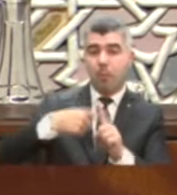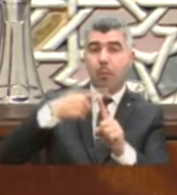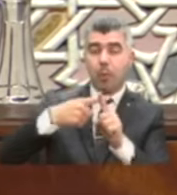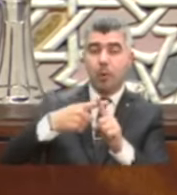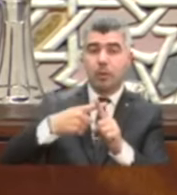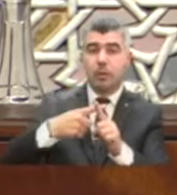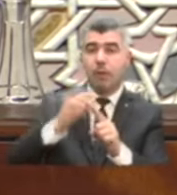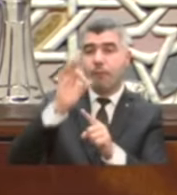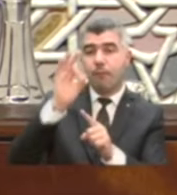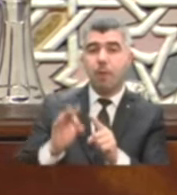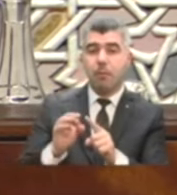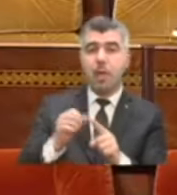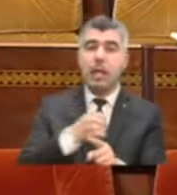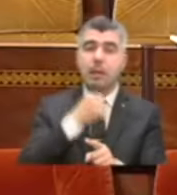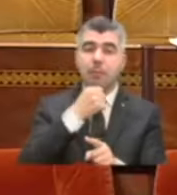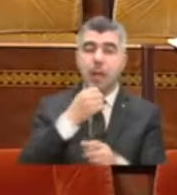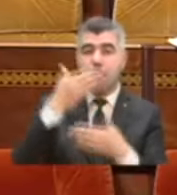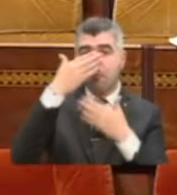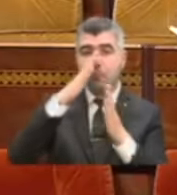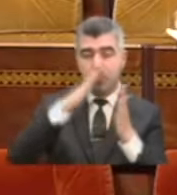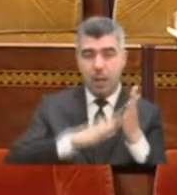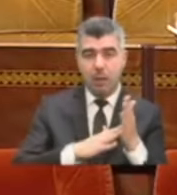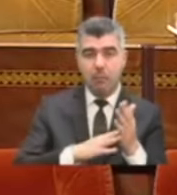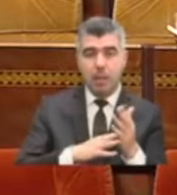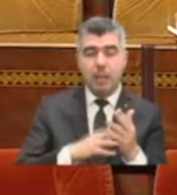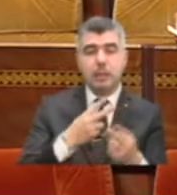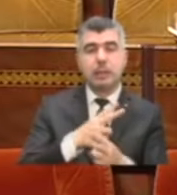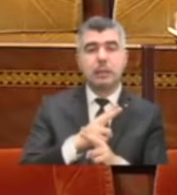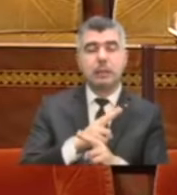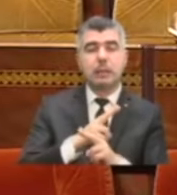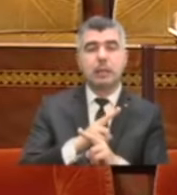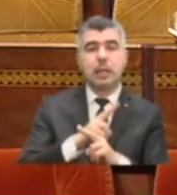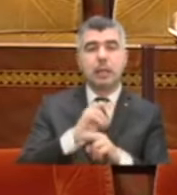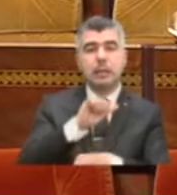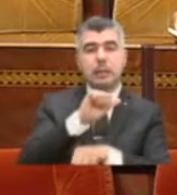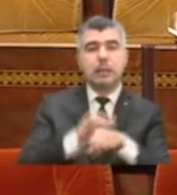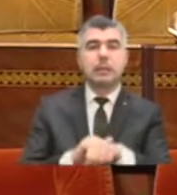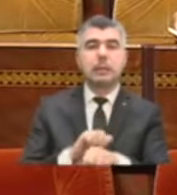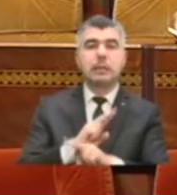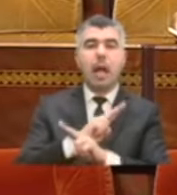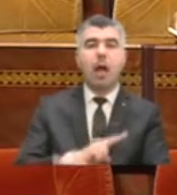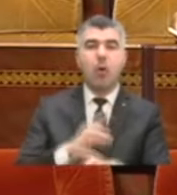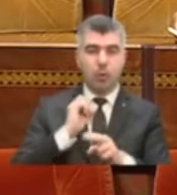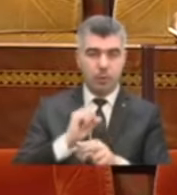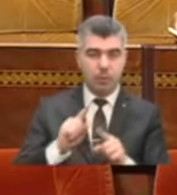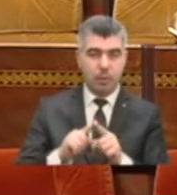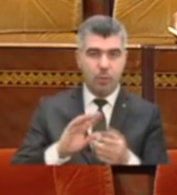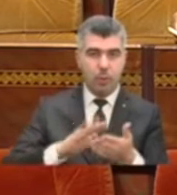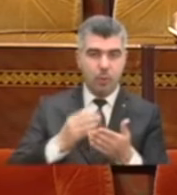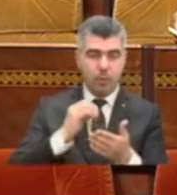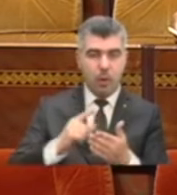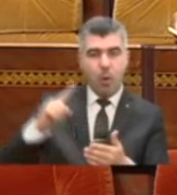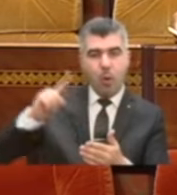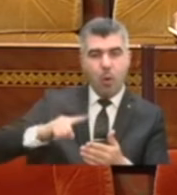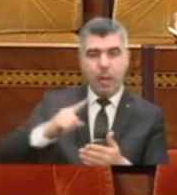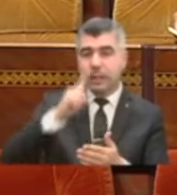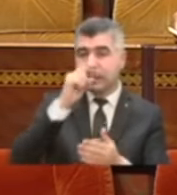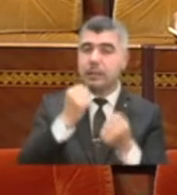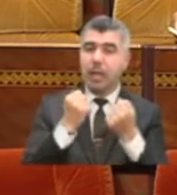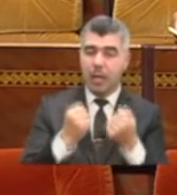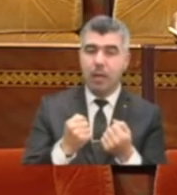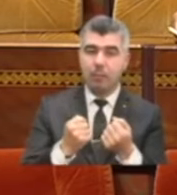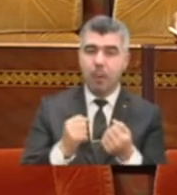لنسبة المسنين ببلادنا بمن فيهم المتقاعدين من مختلف القطاعات والمصالح، وأمام واقع المعاناة اليومية لهذه الشريحة